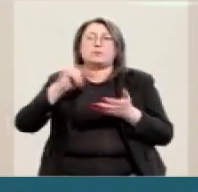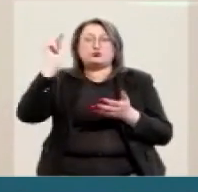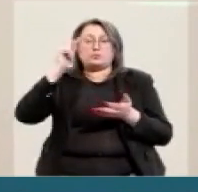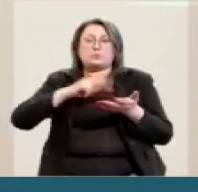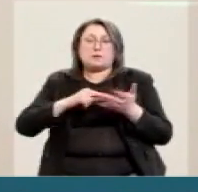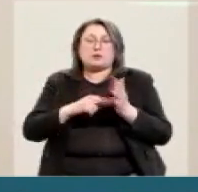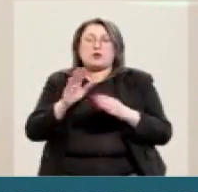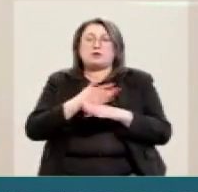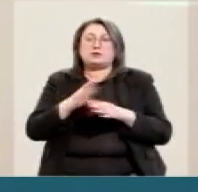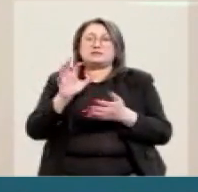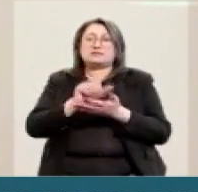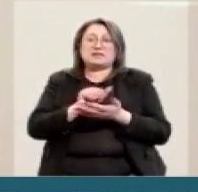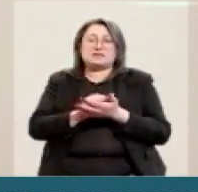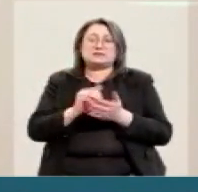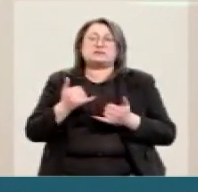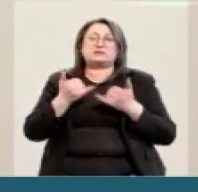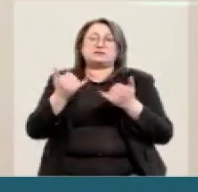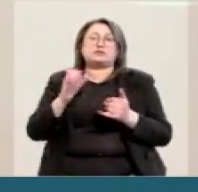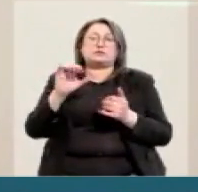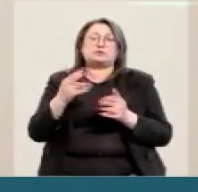өтеу бойынша әлеуметтік көмек көрсетеді.